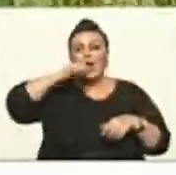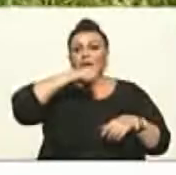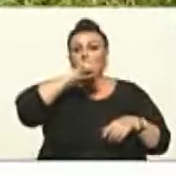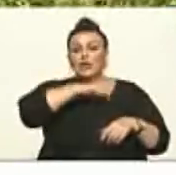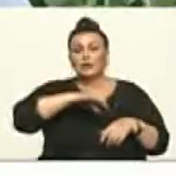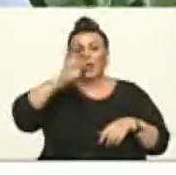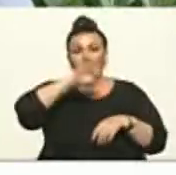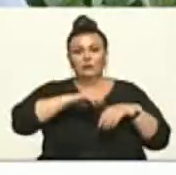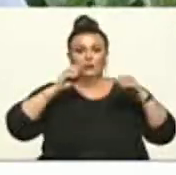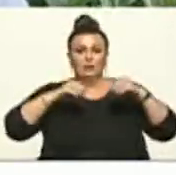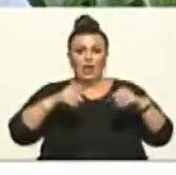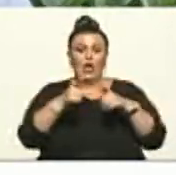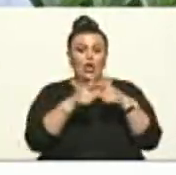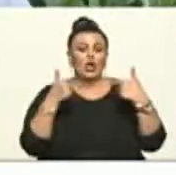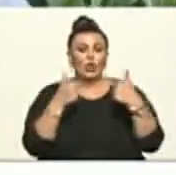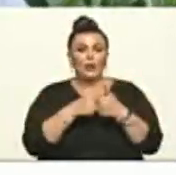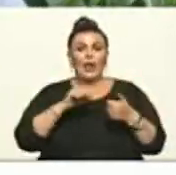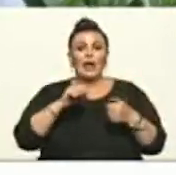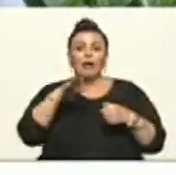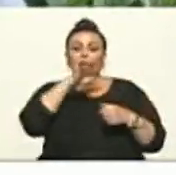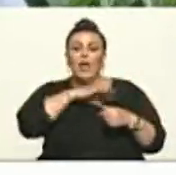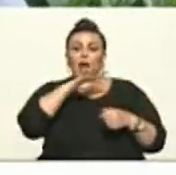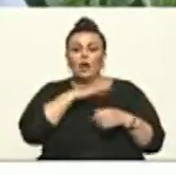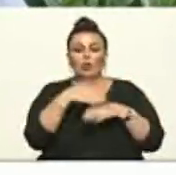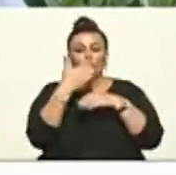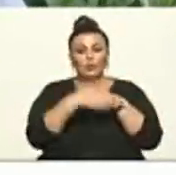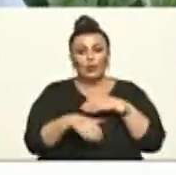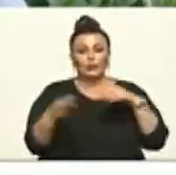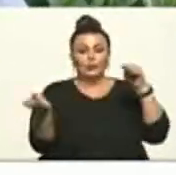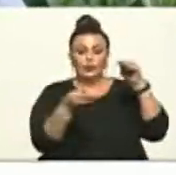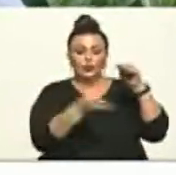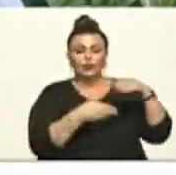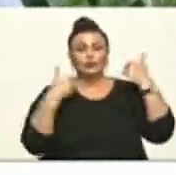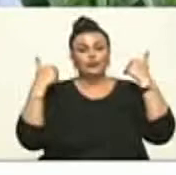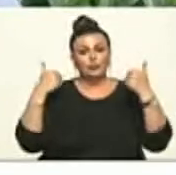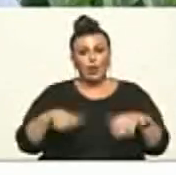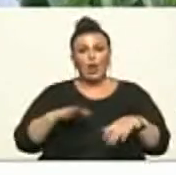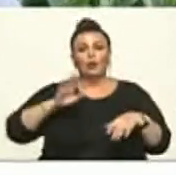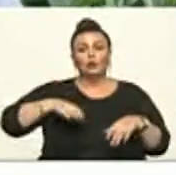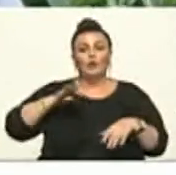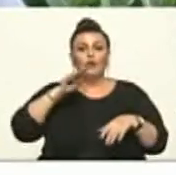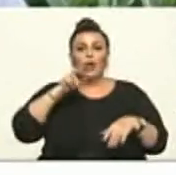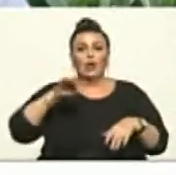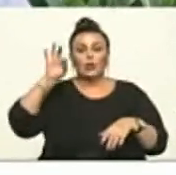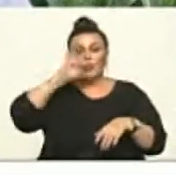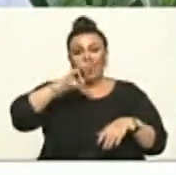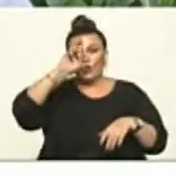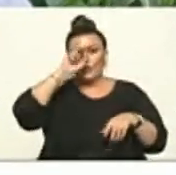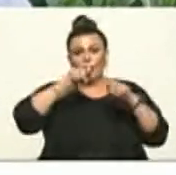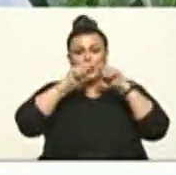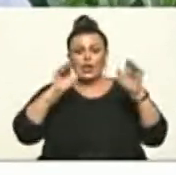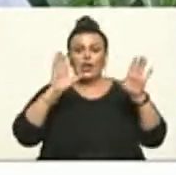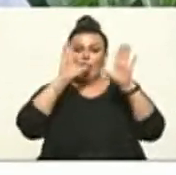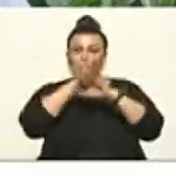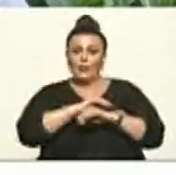verilir. Artıq respublikada taxıl biçini yekunlaşmaq üzrədir. Biçindən sonra bir çox fermerlərimiz dövlətin yaratdığı